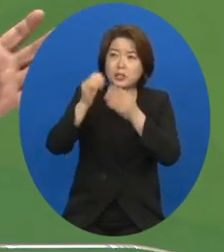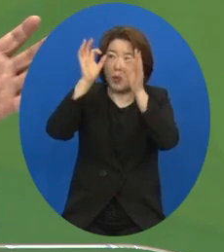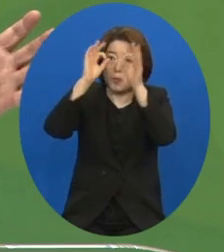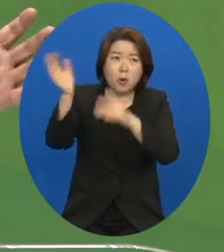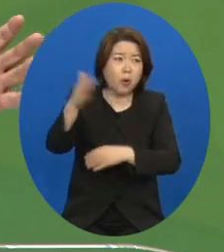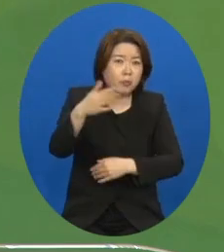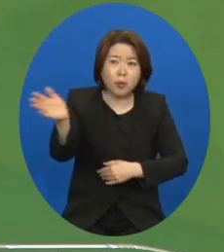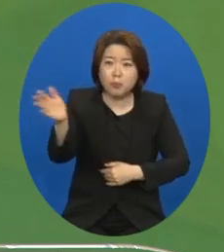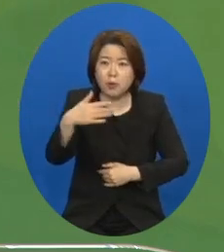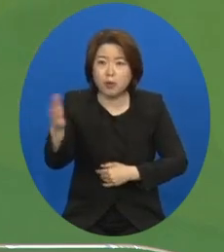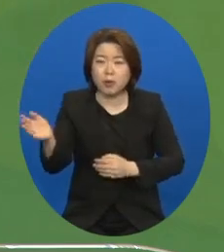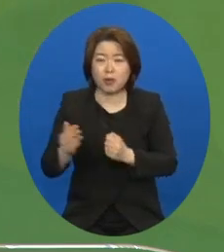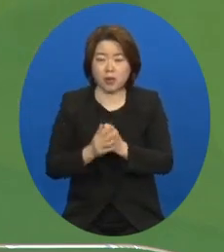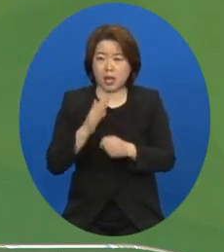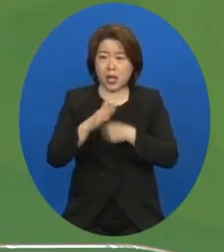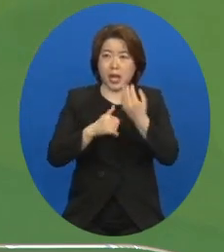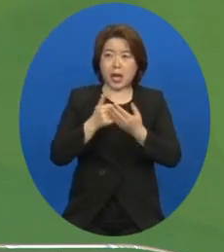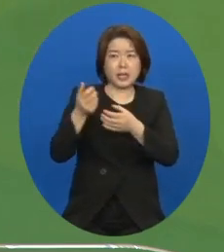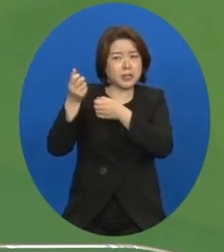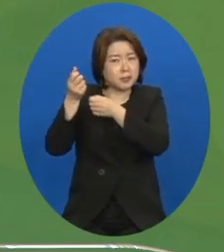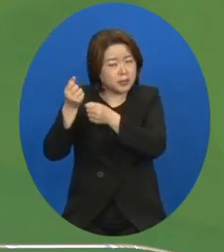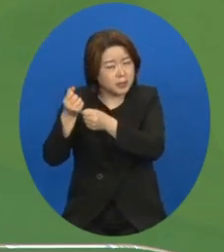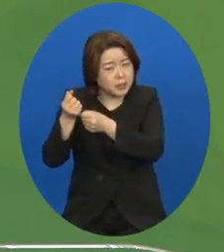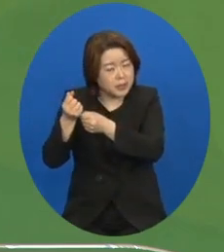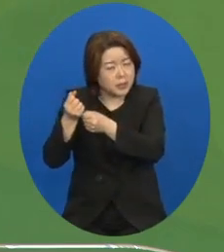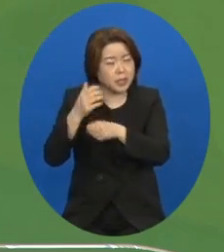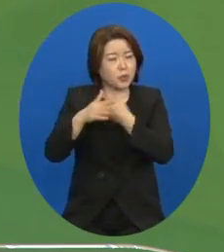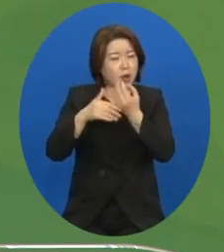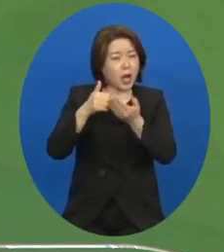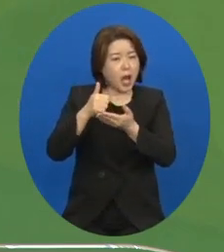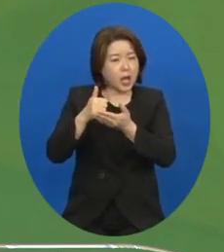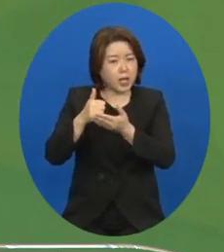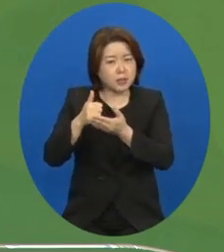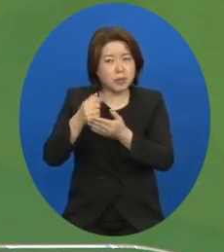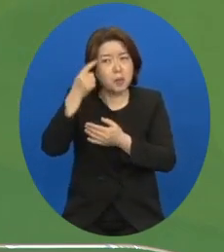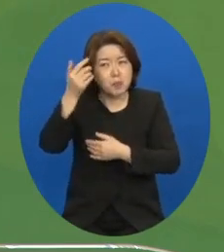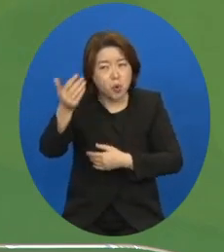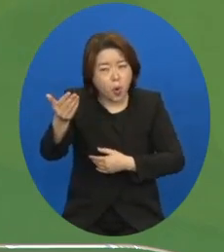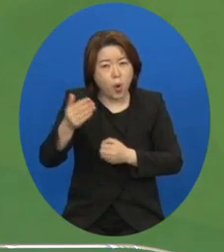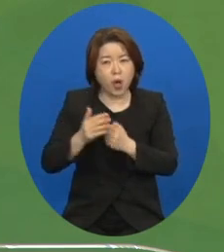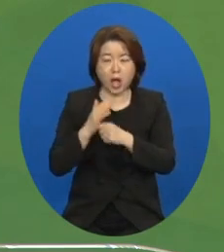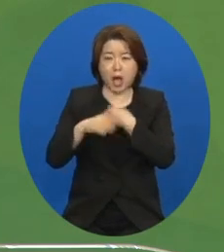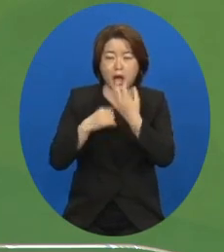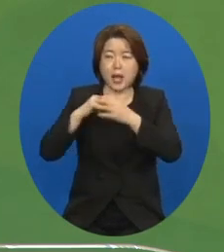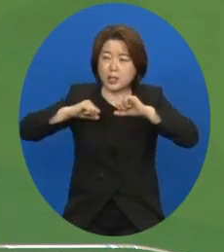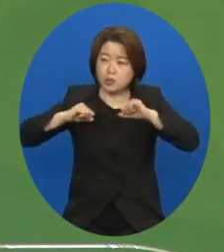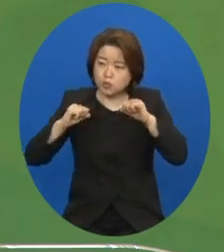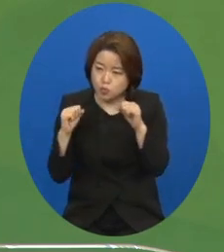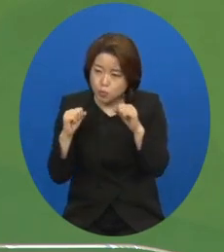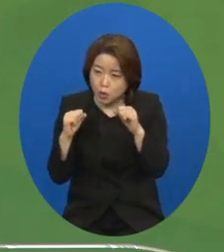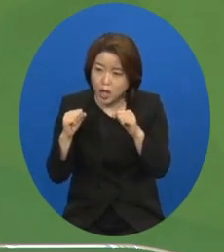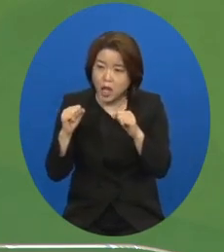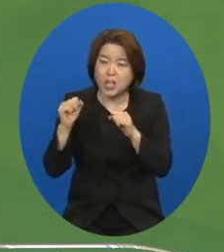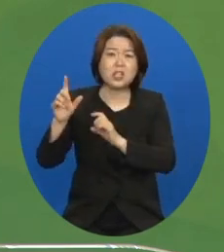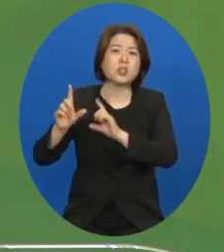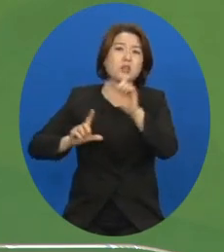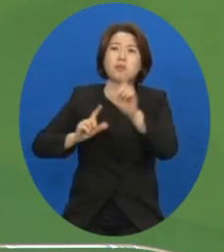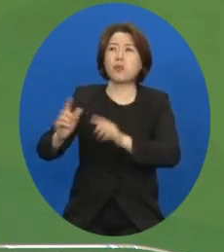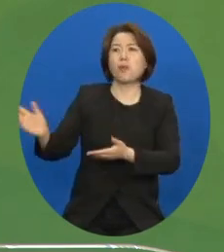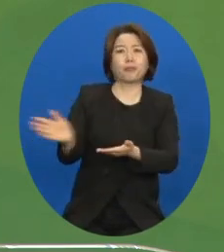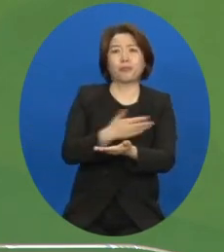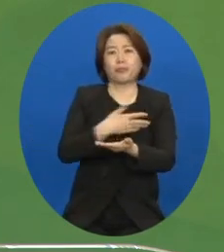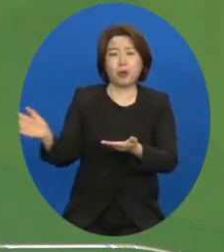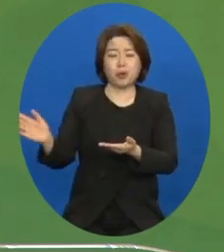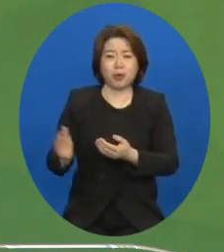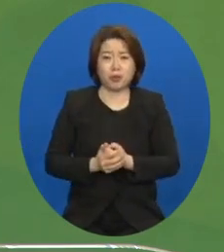않는다고 하나님을 의지하거나 하나님께 묻거나 하나님께 순종하는 태도가 없이